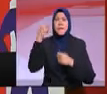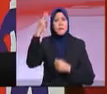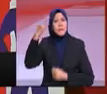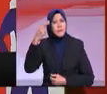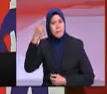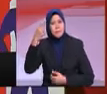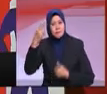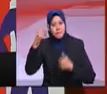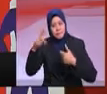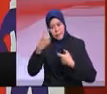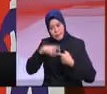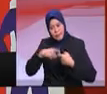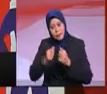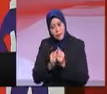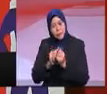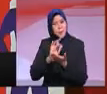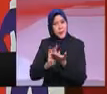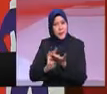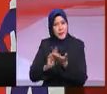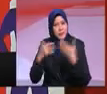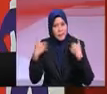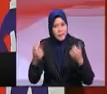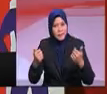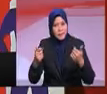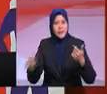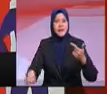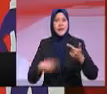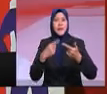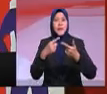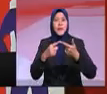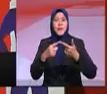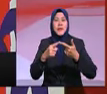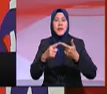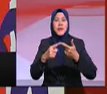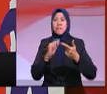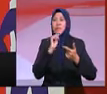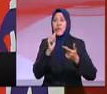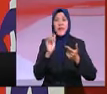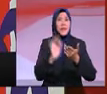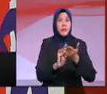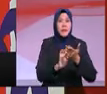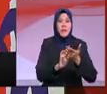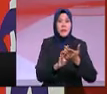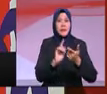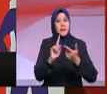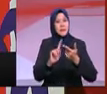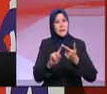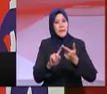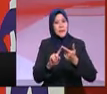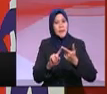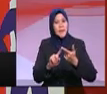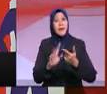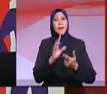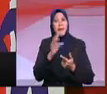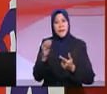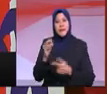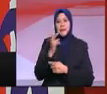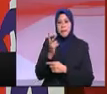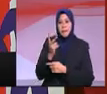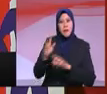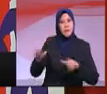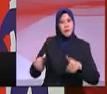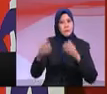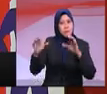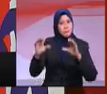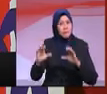berkaitan dengan perubatan yang dan kesihatan, dan satu lagi yang bukan perubatan dan kesihatan tetapi melihat kepada